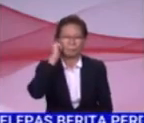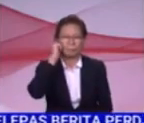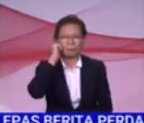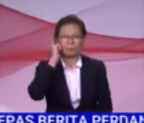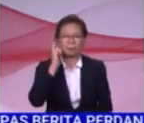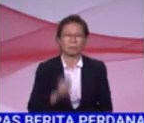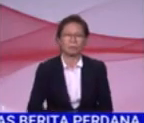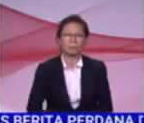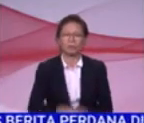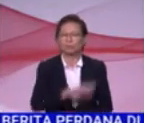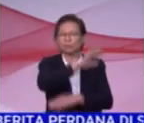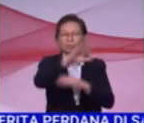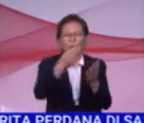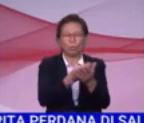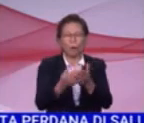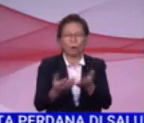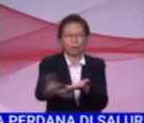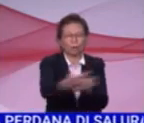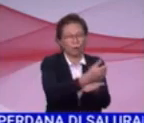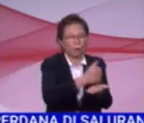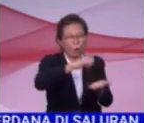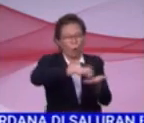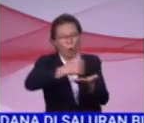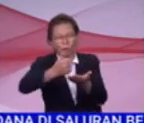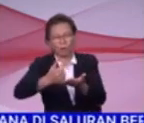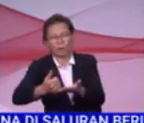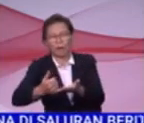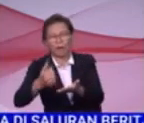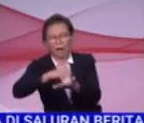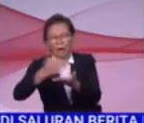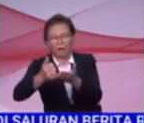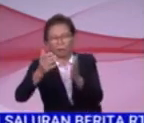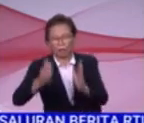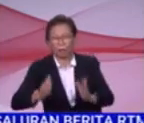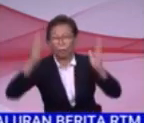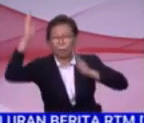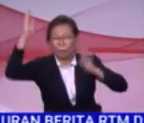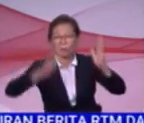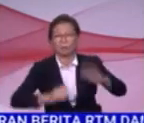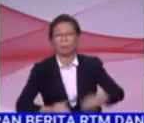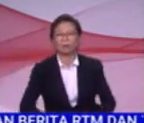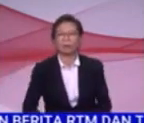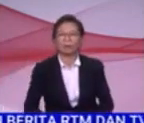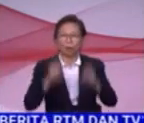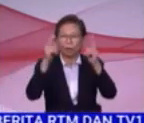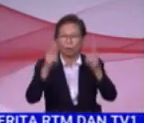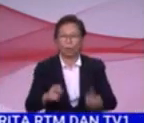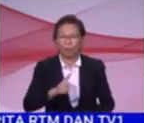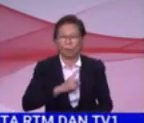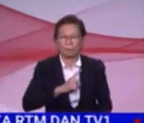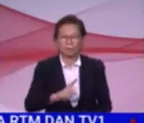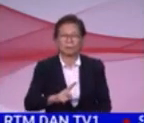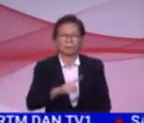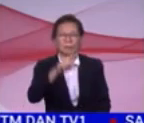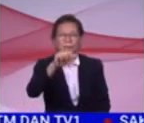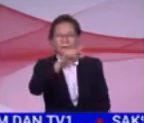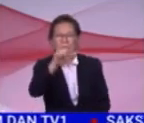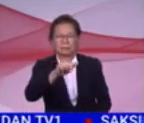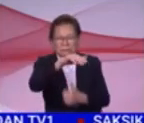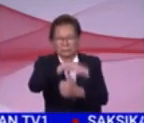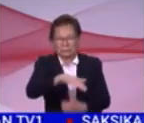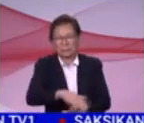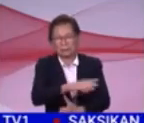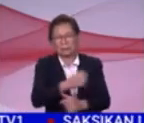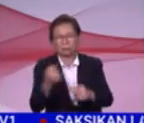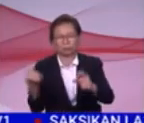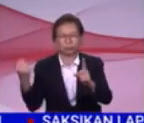of cuma sebanyak mampu yang sedang tertindas yang